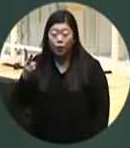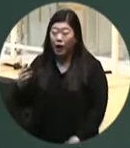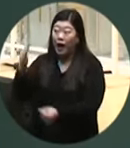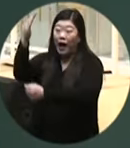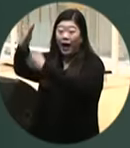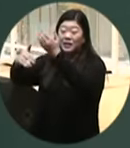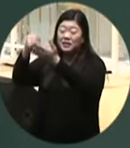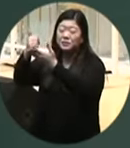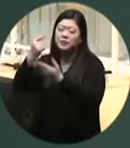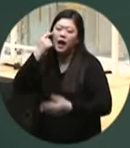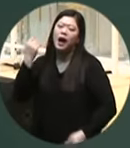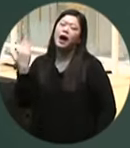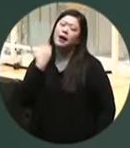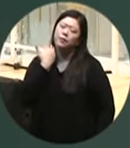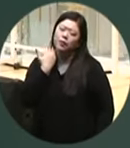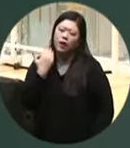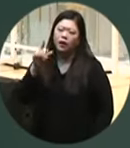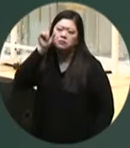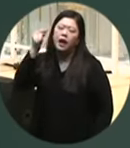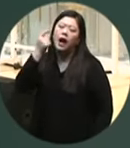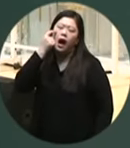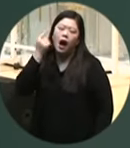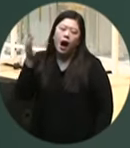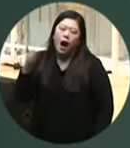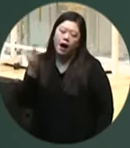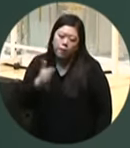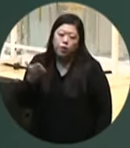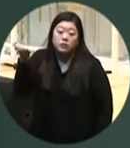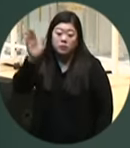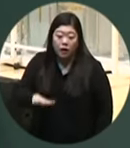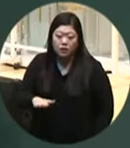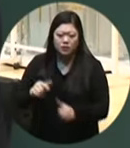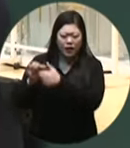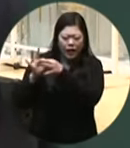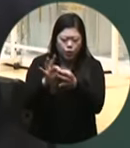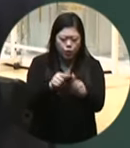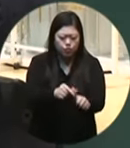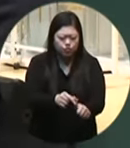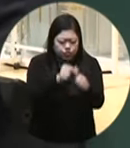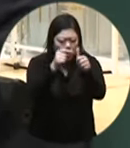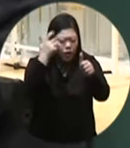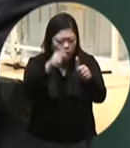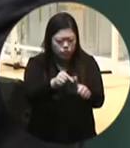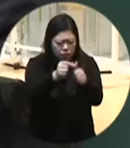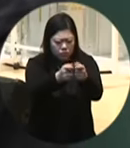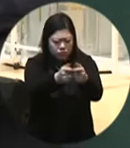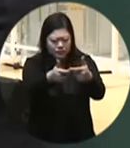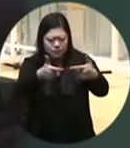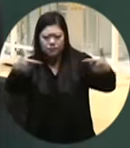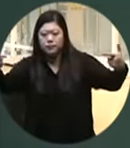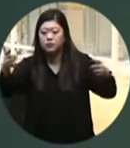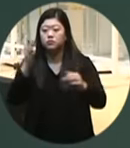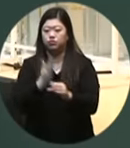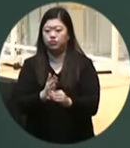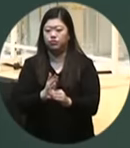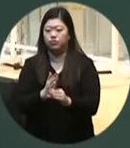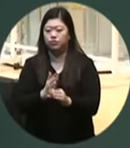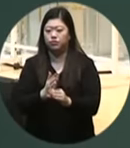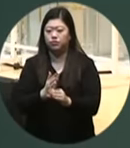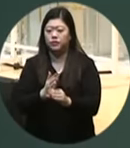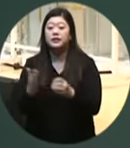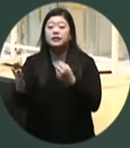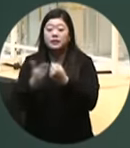않게 구원 사역을 이루어 나가십니다. And even now invisible to our eyes God is doing his redemptive work. 그래서 말씀,